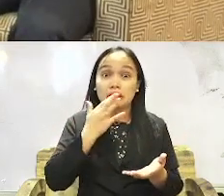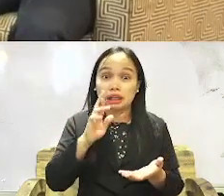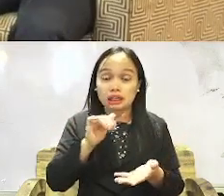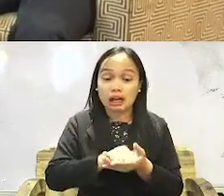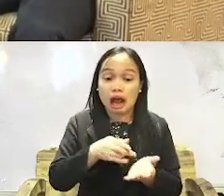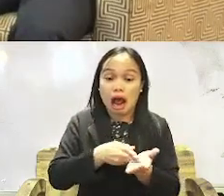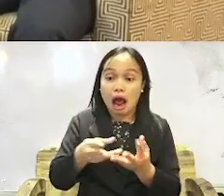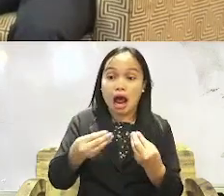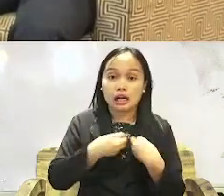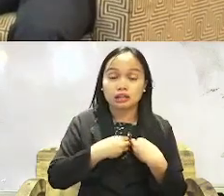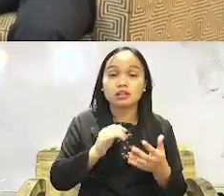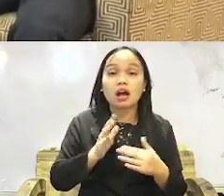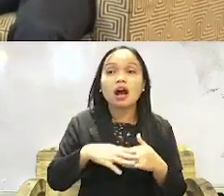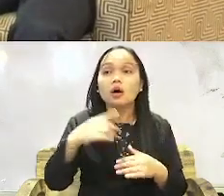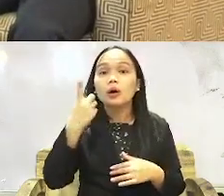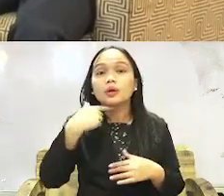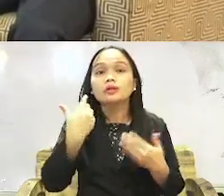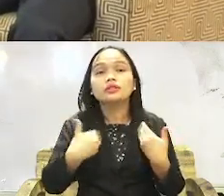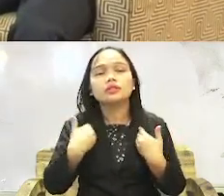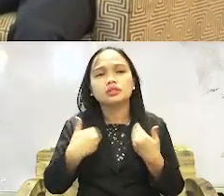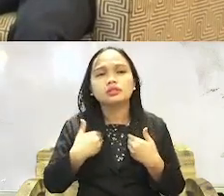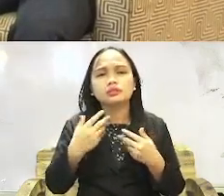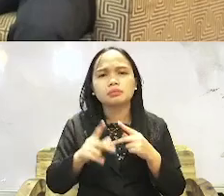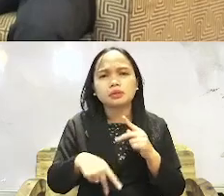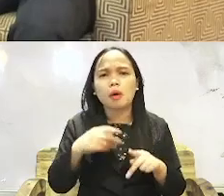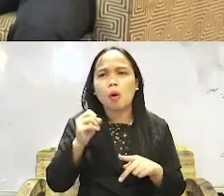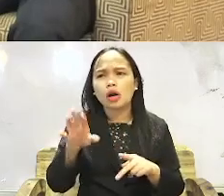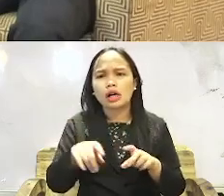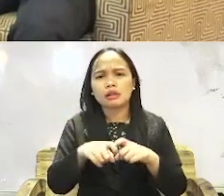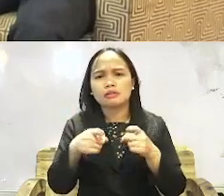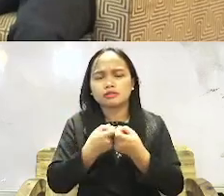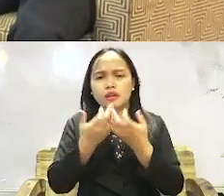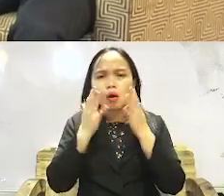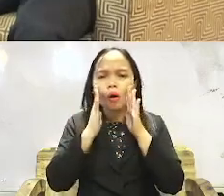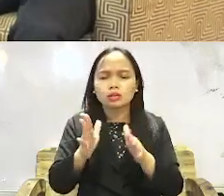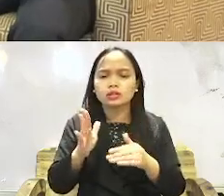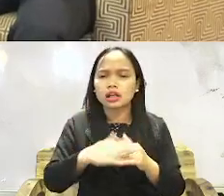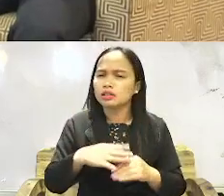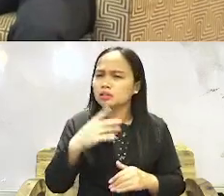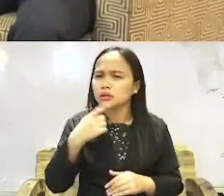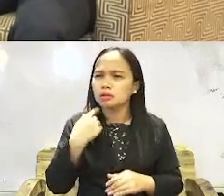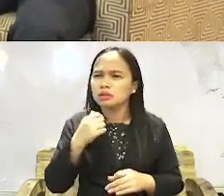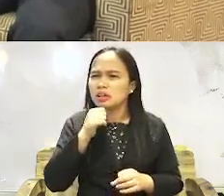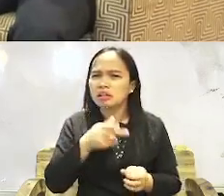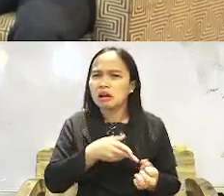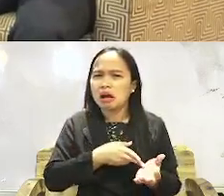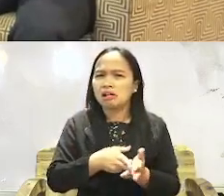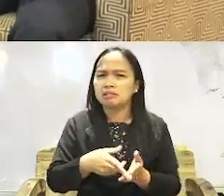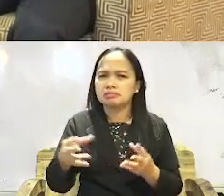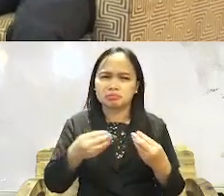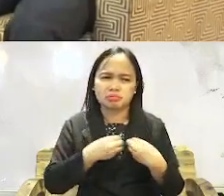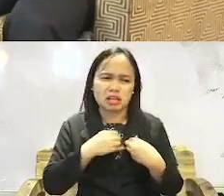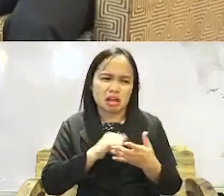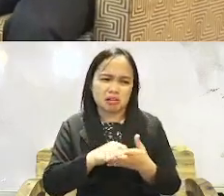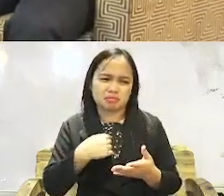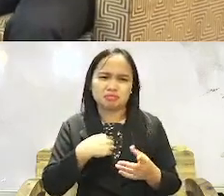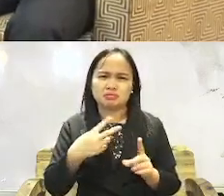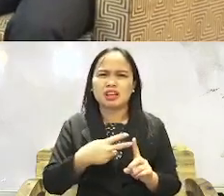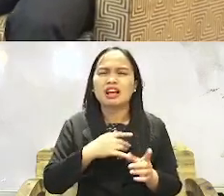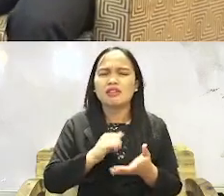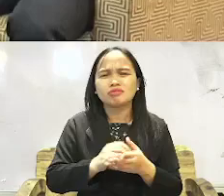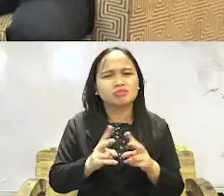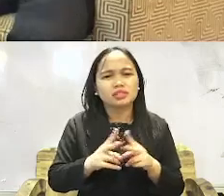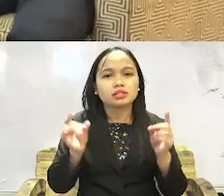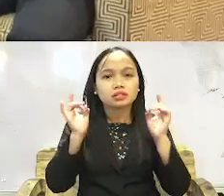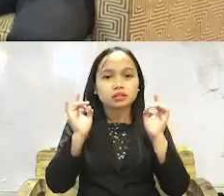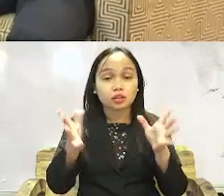mga taong, young people, I'm talking to you, Team Focus, sa mga kabataan na hindi inaamin na biktima na sila. Delikado yon. Alam